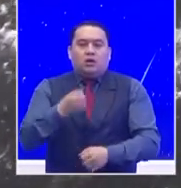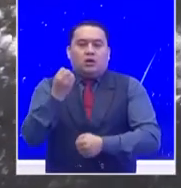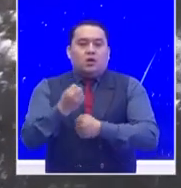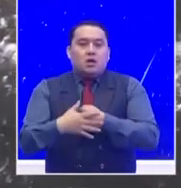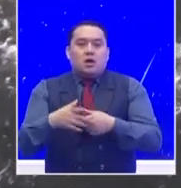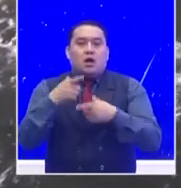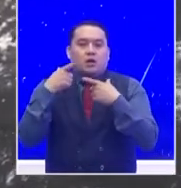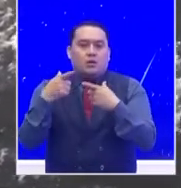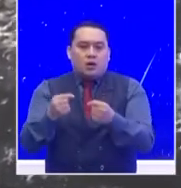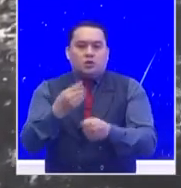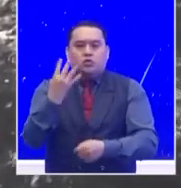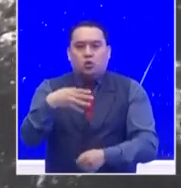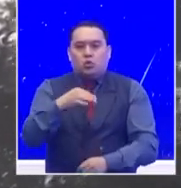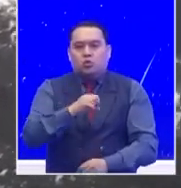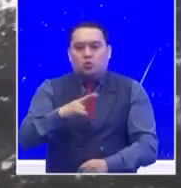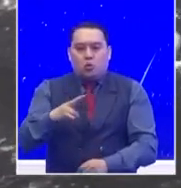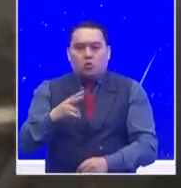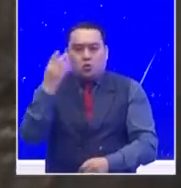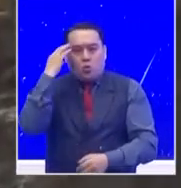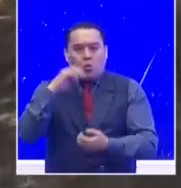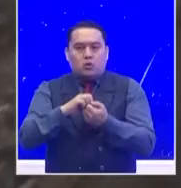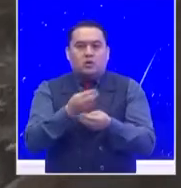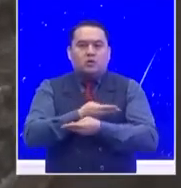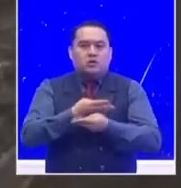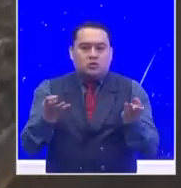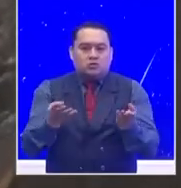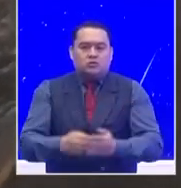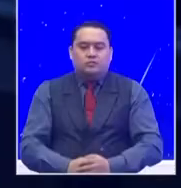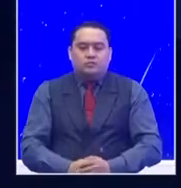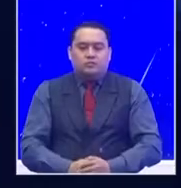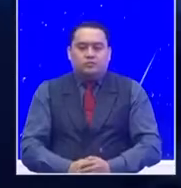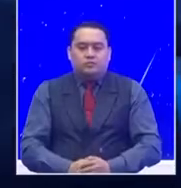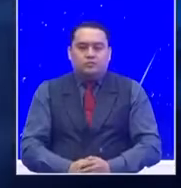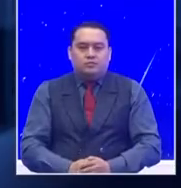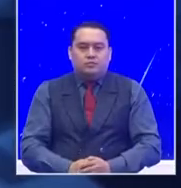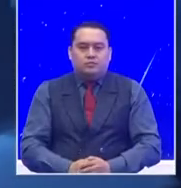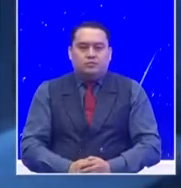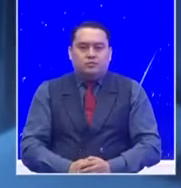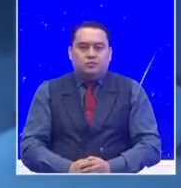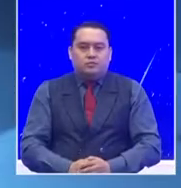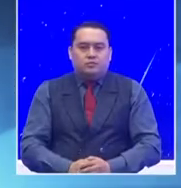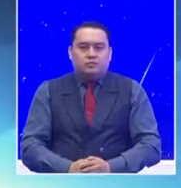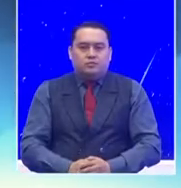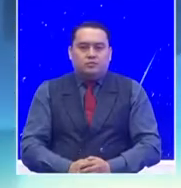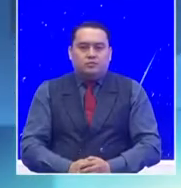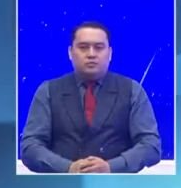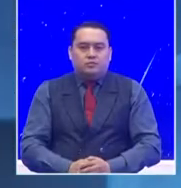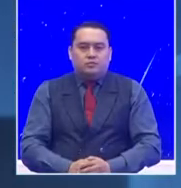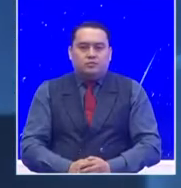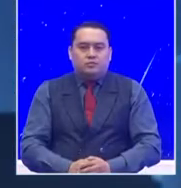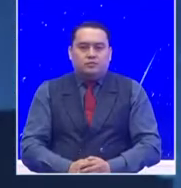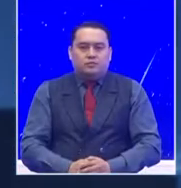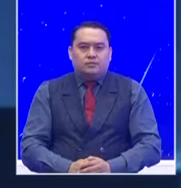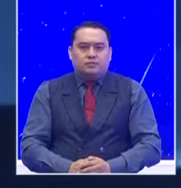центры отправлены до 40 тонн угля, где их раздадут нуждающимся сельчанам. Азат Джумаханов, Мади Байбуцинов, телекомпания